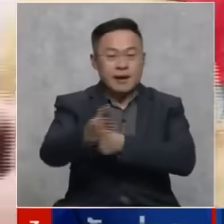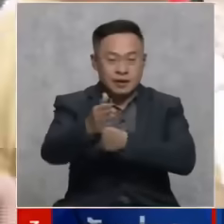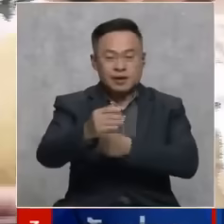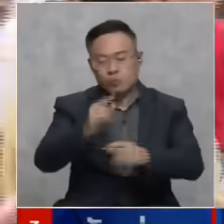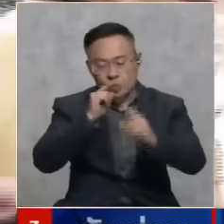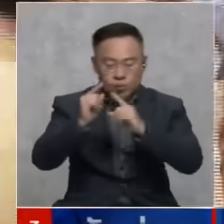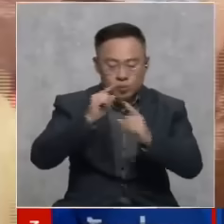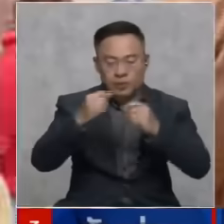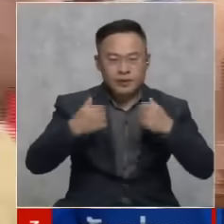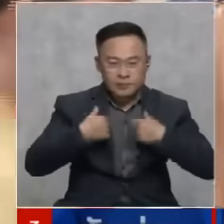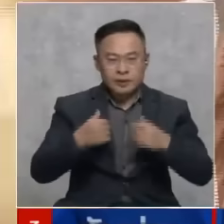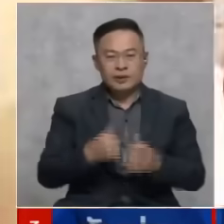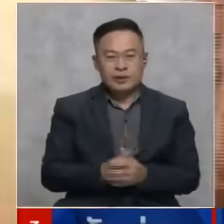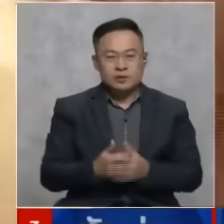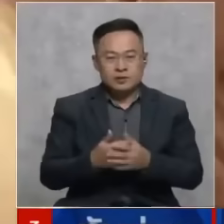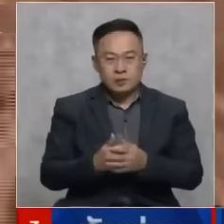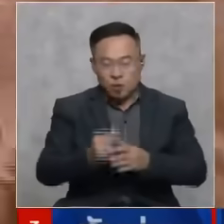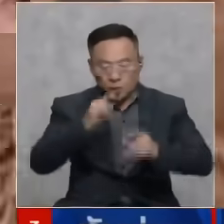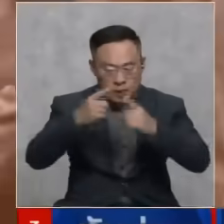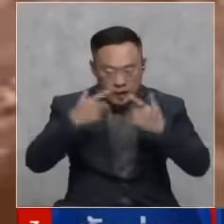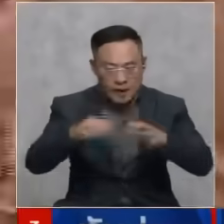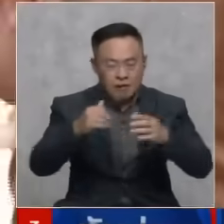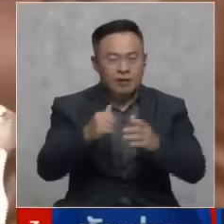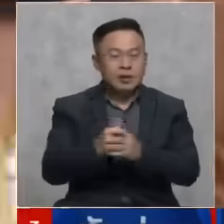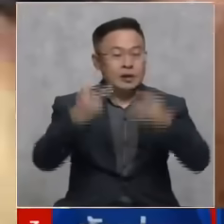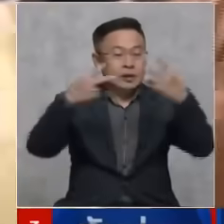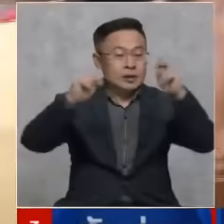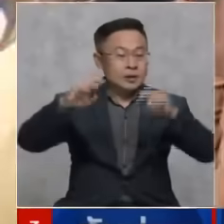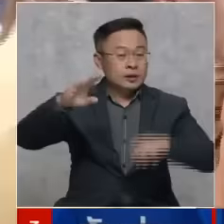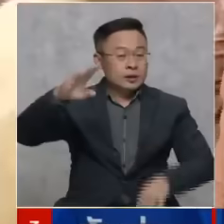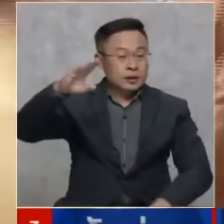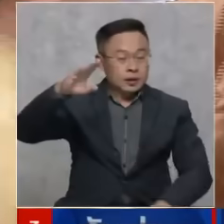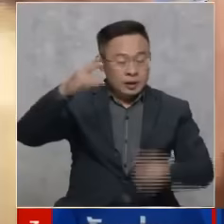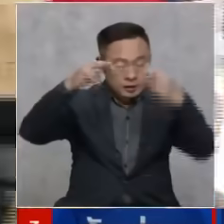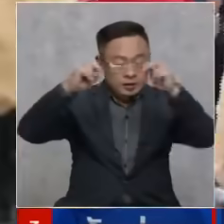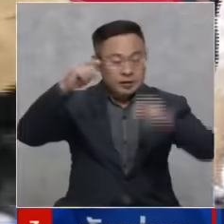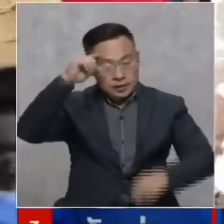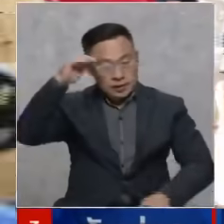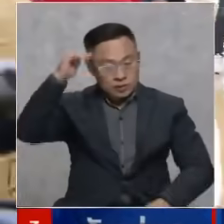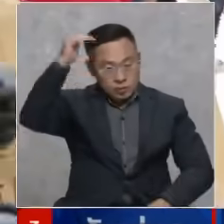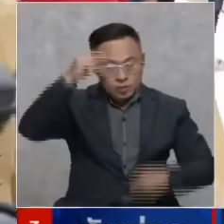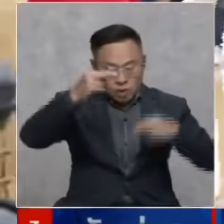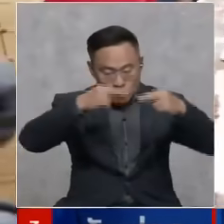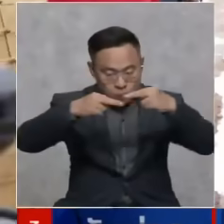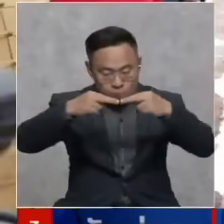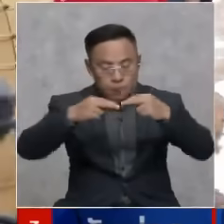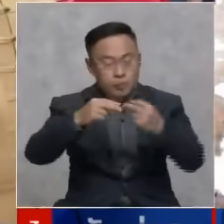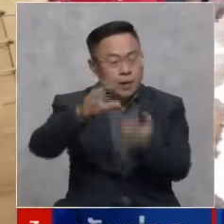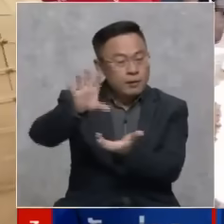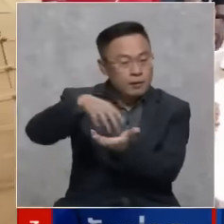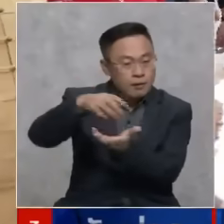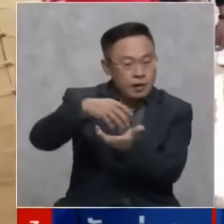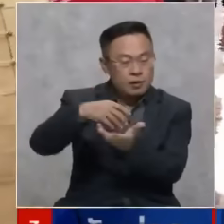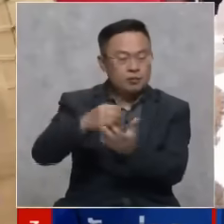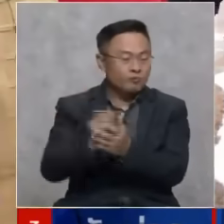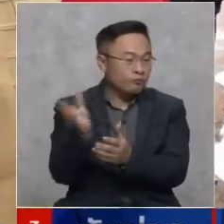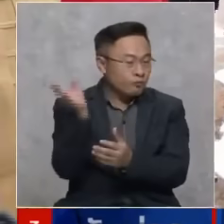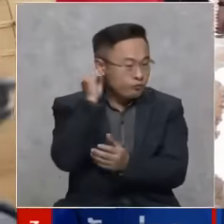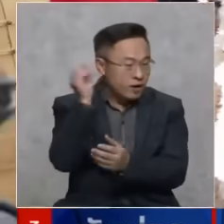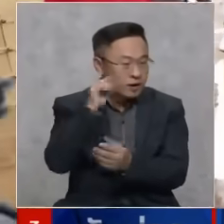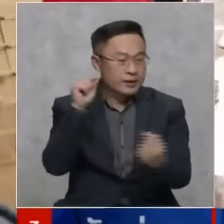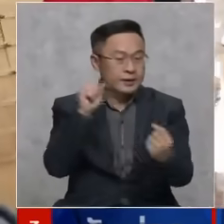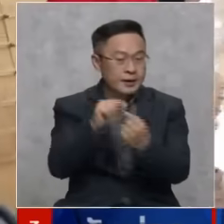ายกเองก็รับฟังการรายงานสถานการณ์น้ำนะคะรวมไปถึงความคืบหน้าการสร้างอุโมงค์จากอธิบดีกรมชลประทานนอกจ